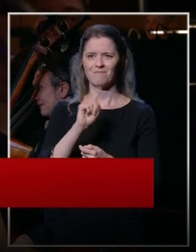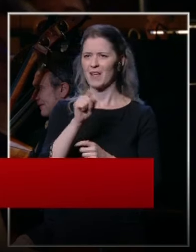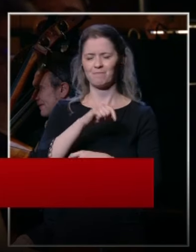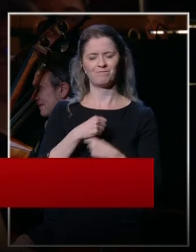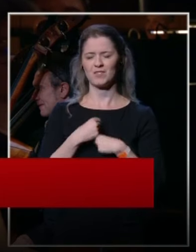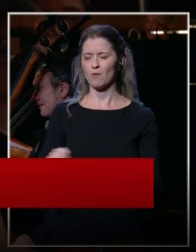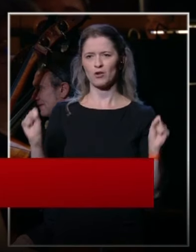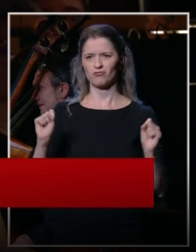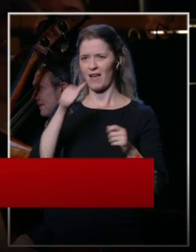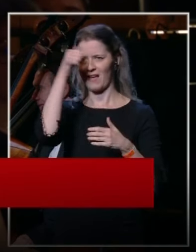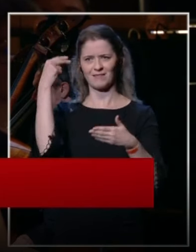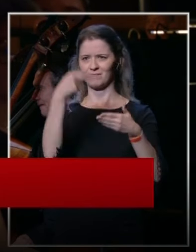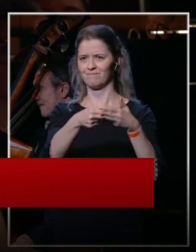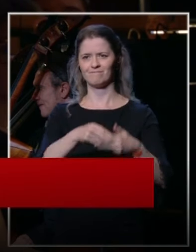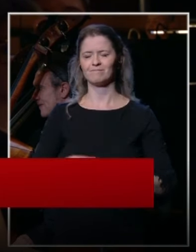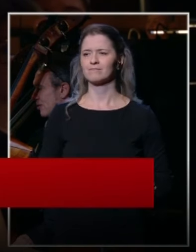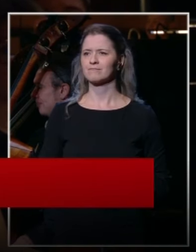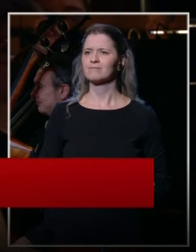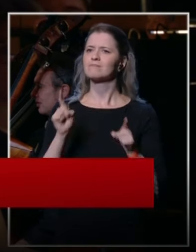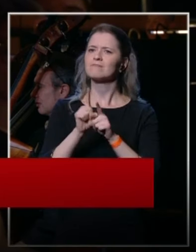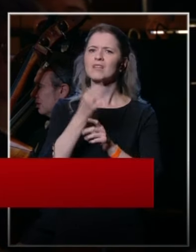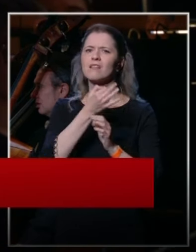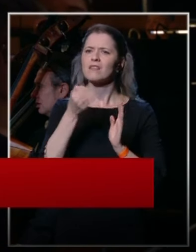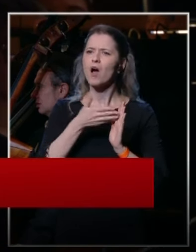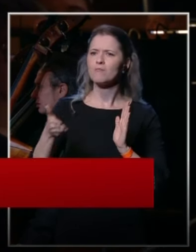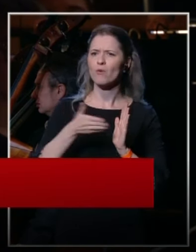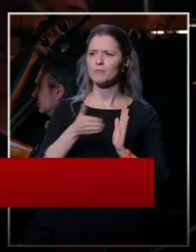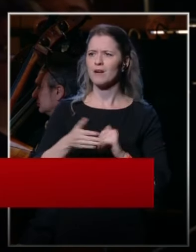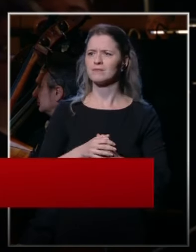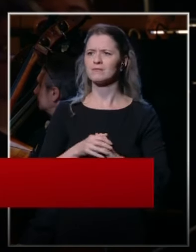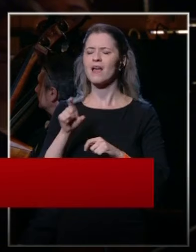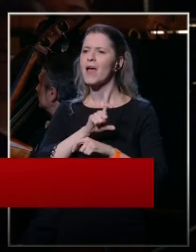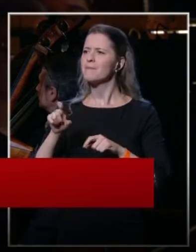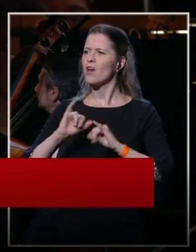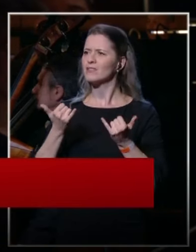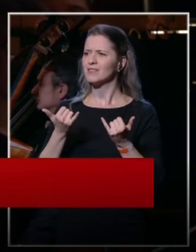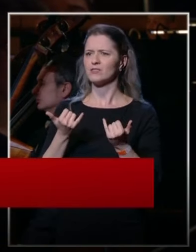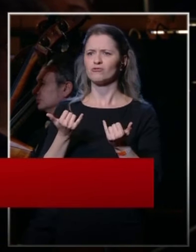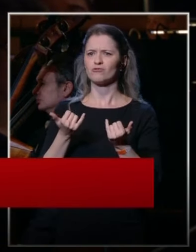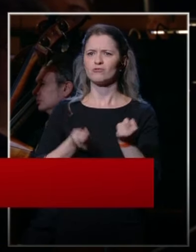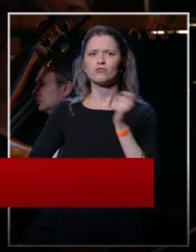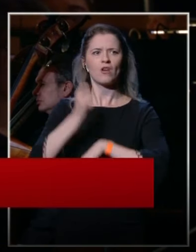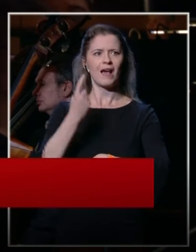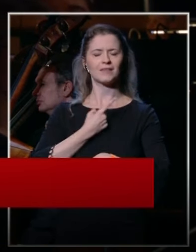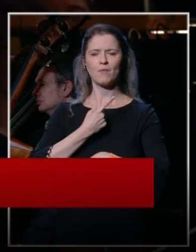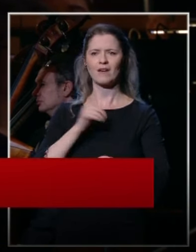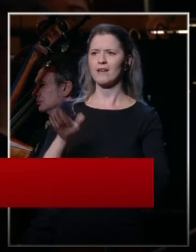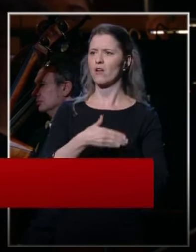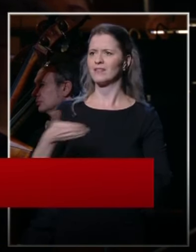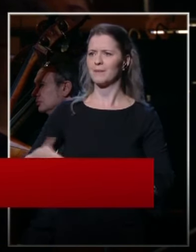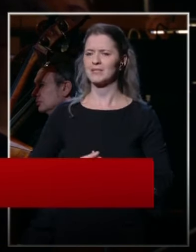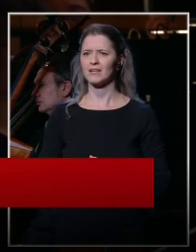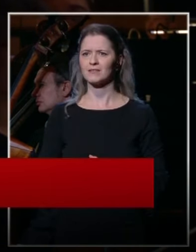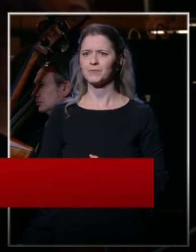szabadságnak. Azokban a napokban ezért is találhatott magára a nemzet, ezért